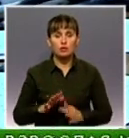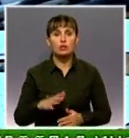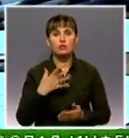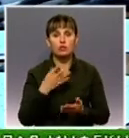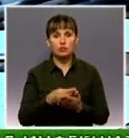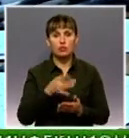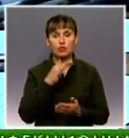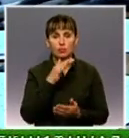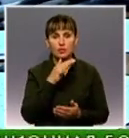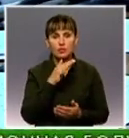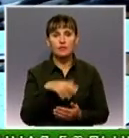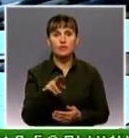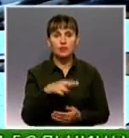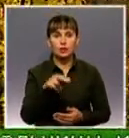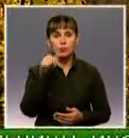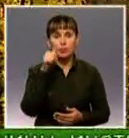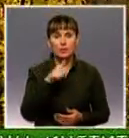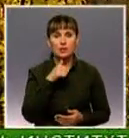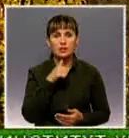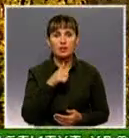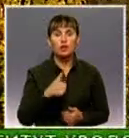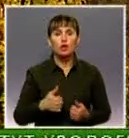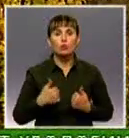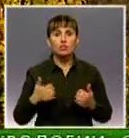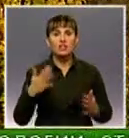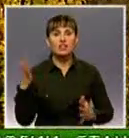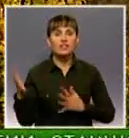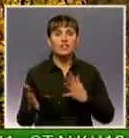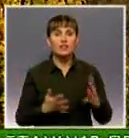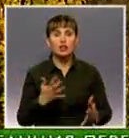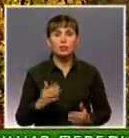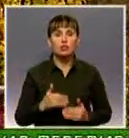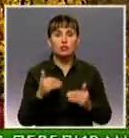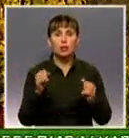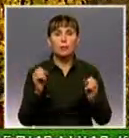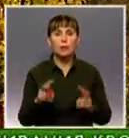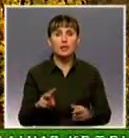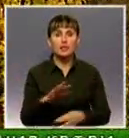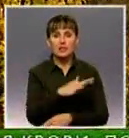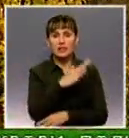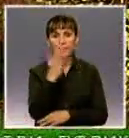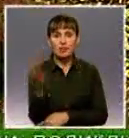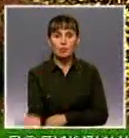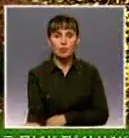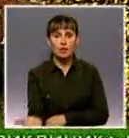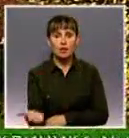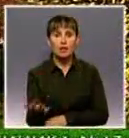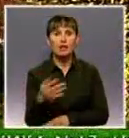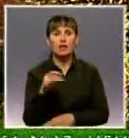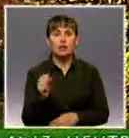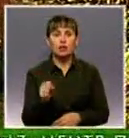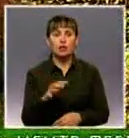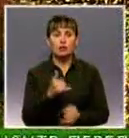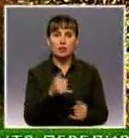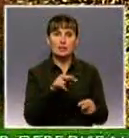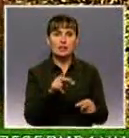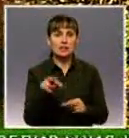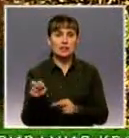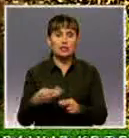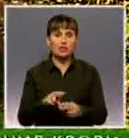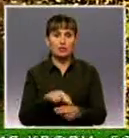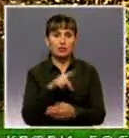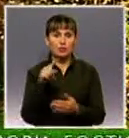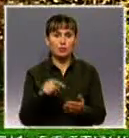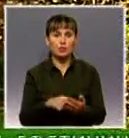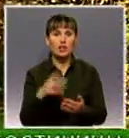время, в декабре месяце. Усиление ветра повышает опасность падения деревьев. В профильном ведомстве уже следят за этим